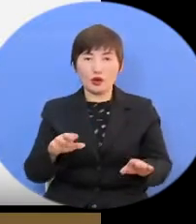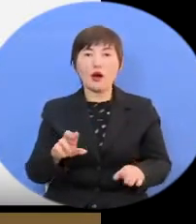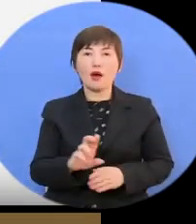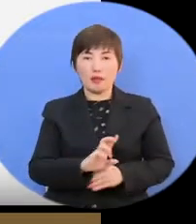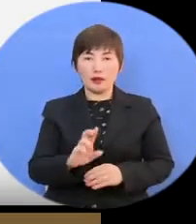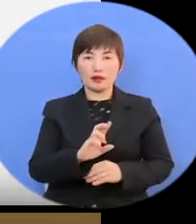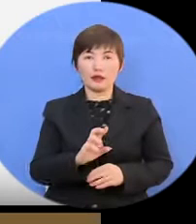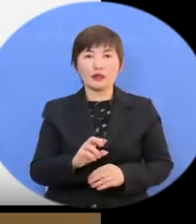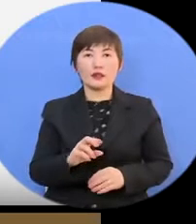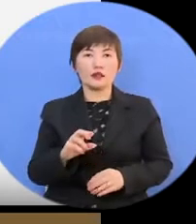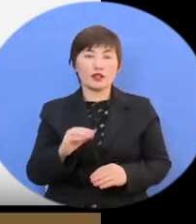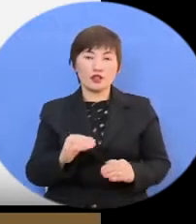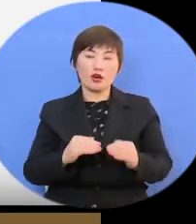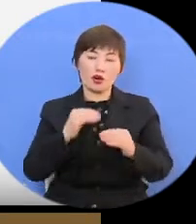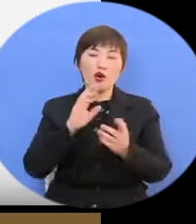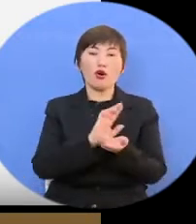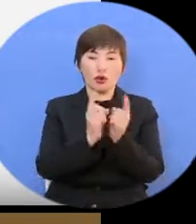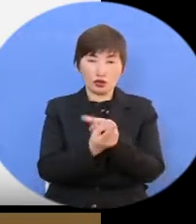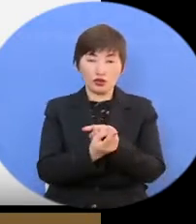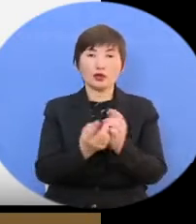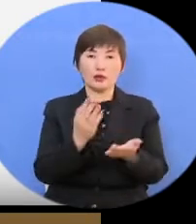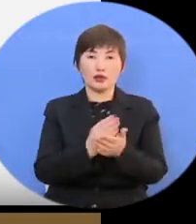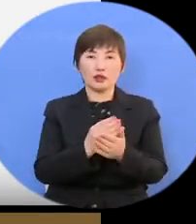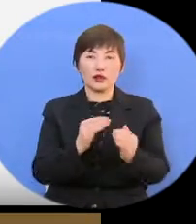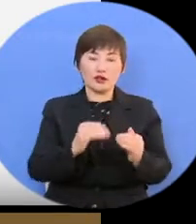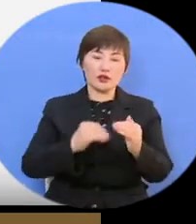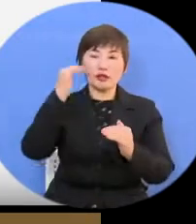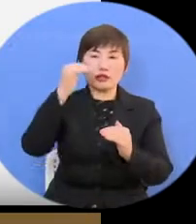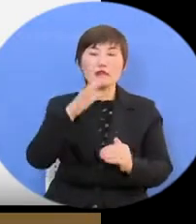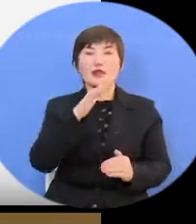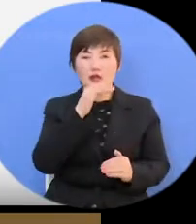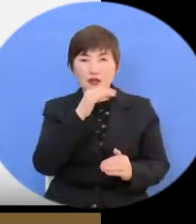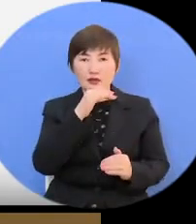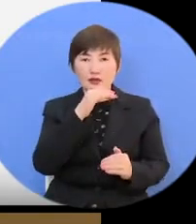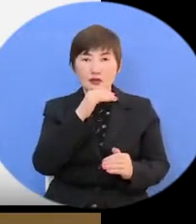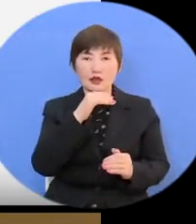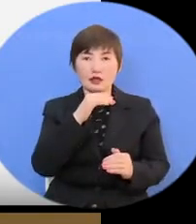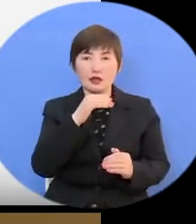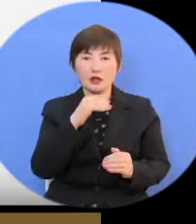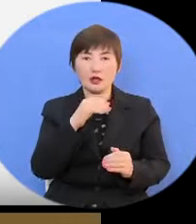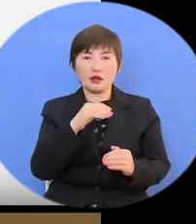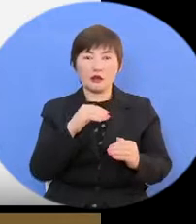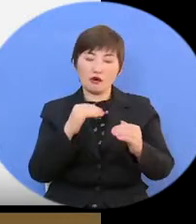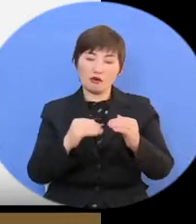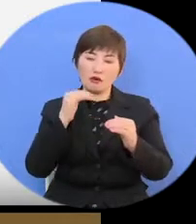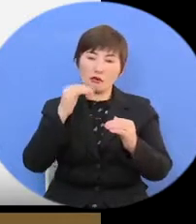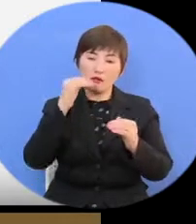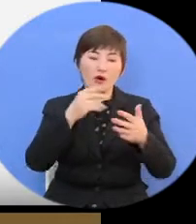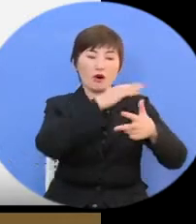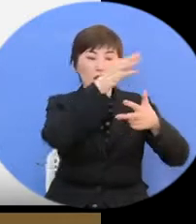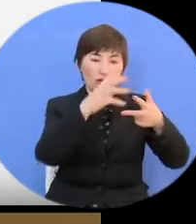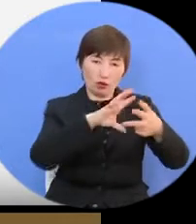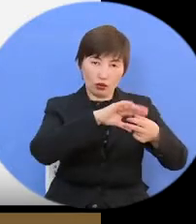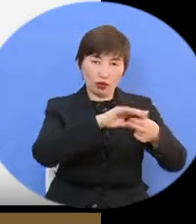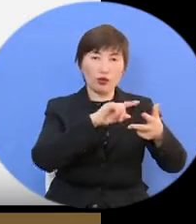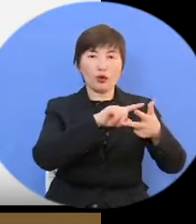байжилт явагдсанаар шилжилтийн насны өөрчлөлтүүд гардаг. Тэгвэл шилжилтийн нас буюу өсвөр насныхныг үечлэлээр нь үндсэн 3 хэсэгт